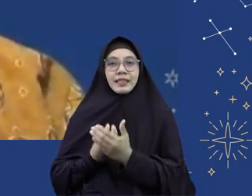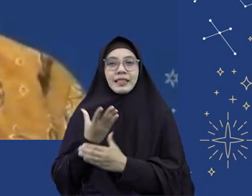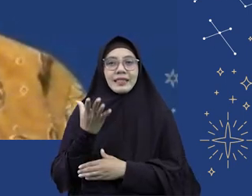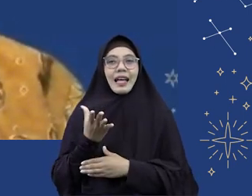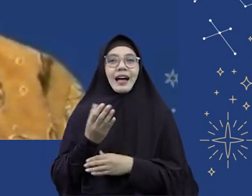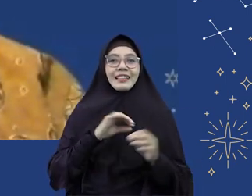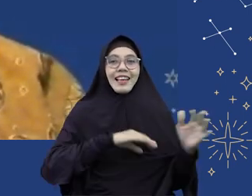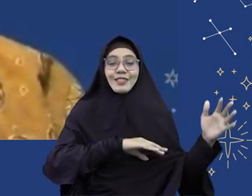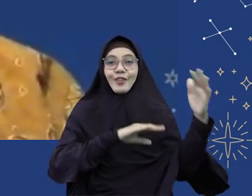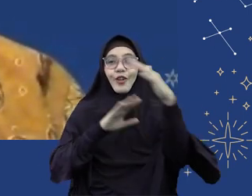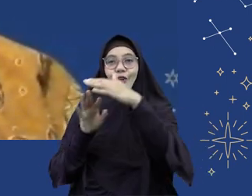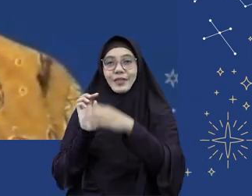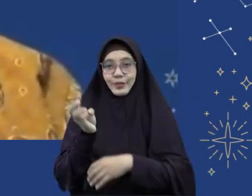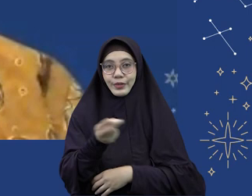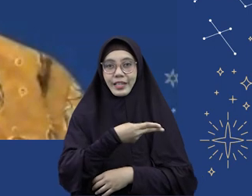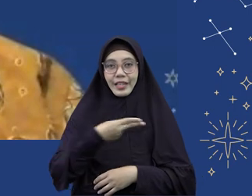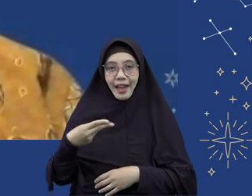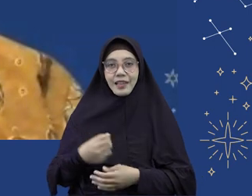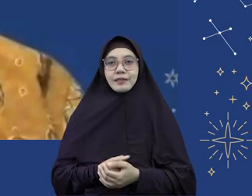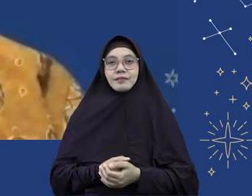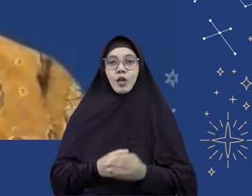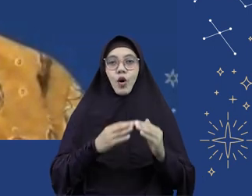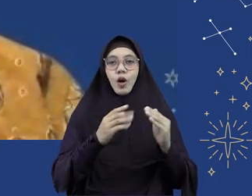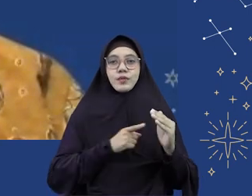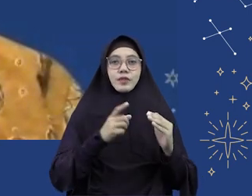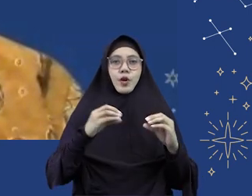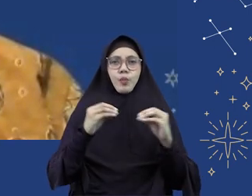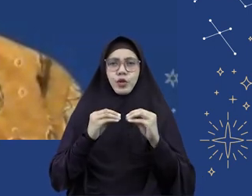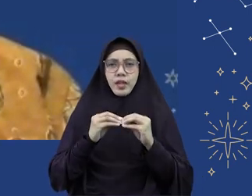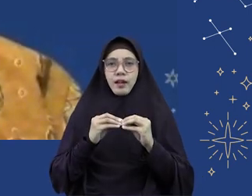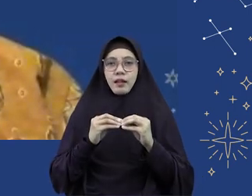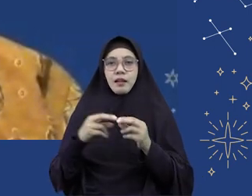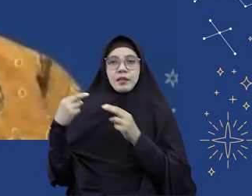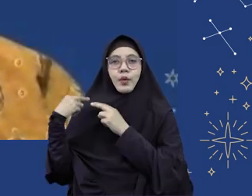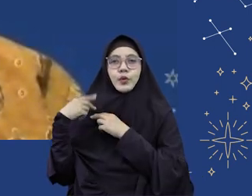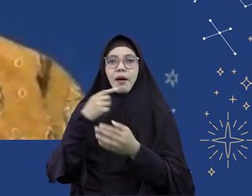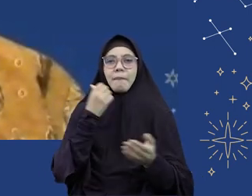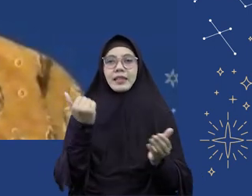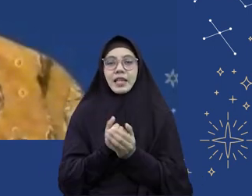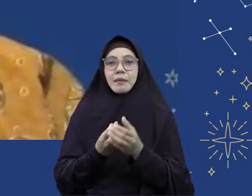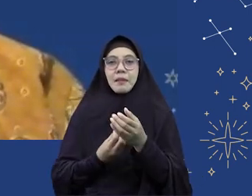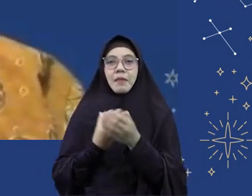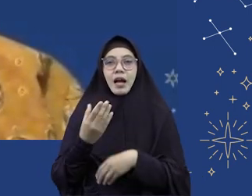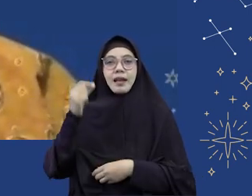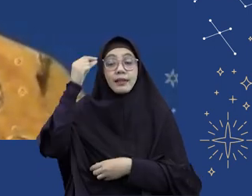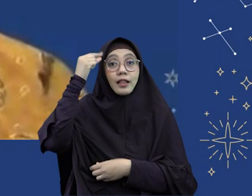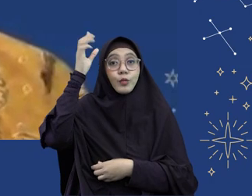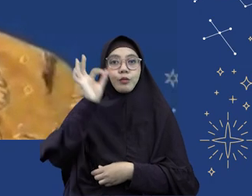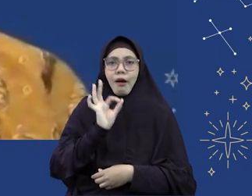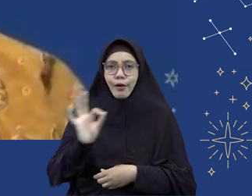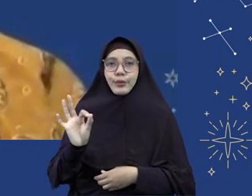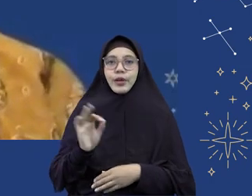dan upaya observatorium bosca untuk terus berperan penting dalam pengembangan ilmu pengetahuan dan budaya